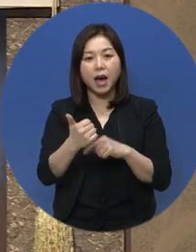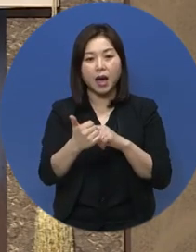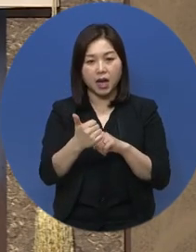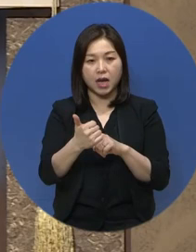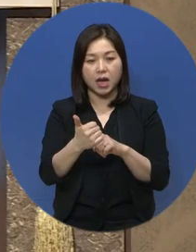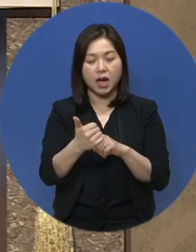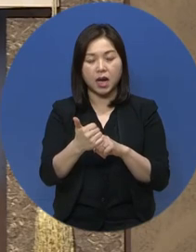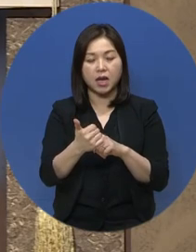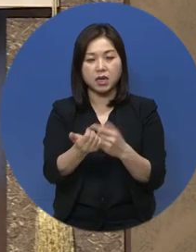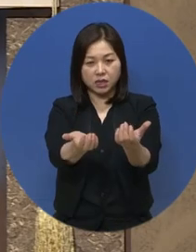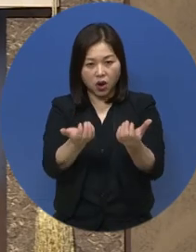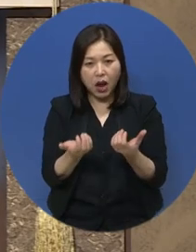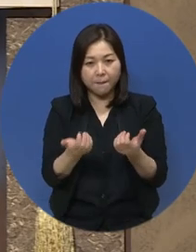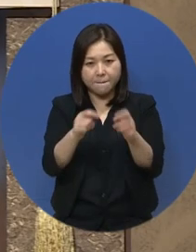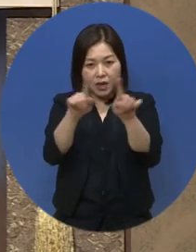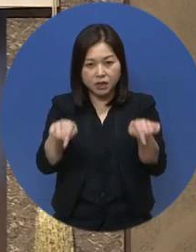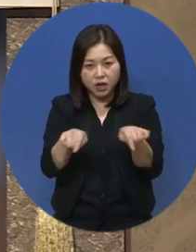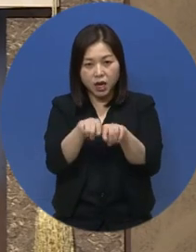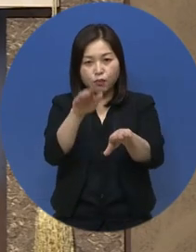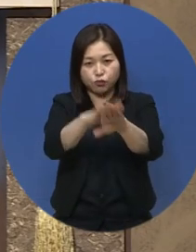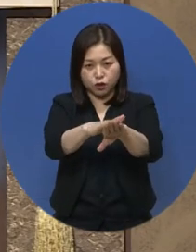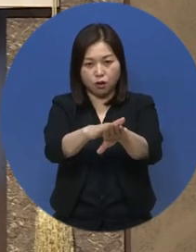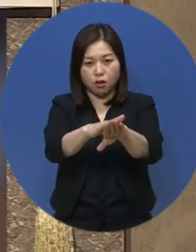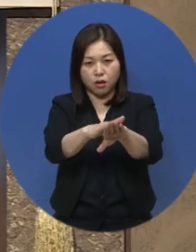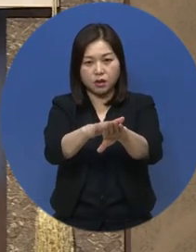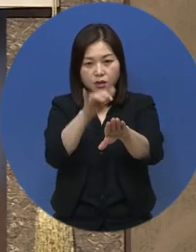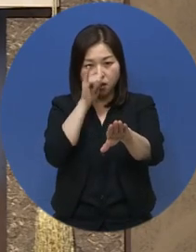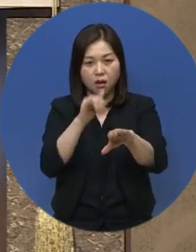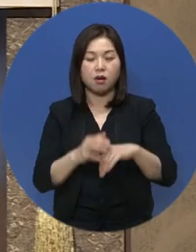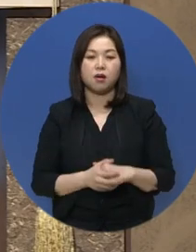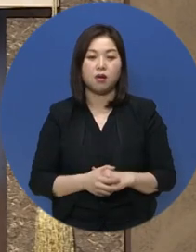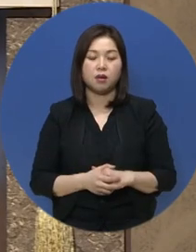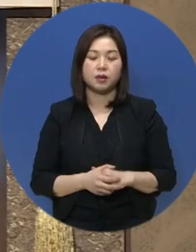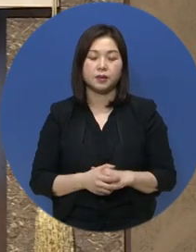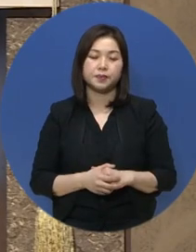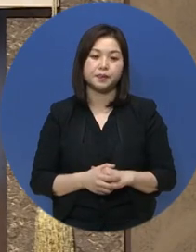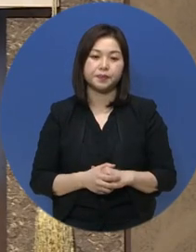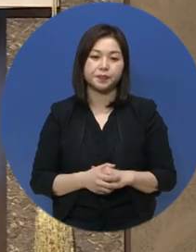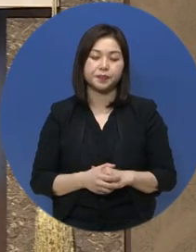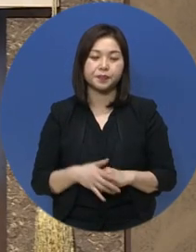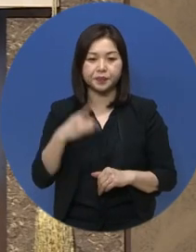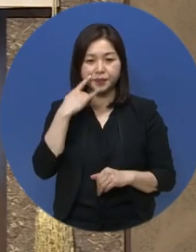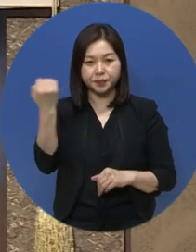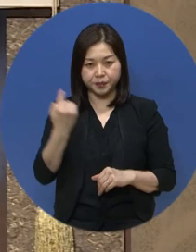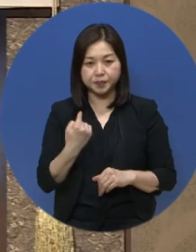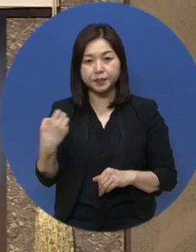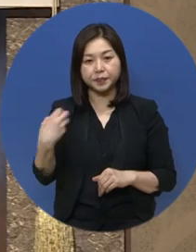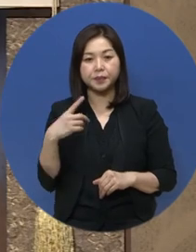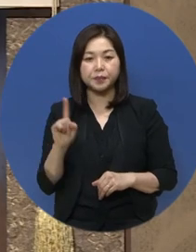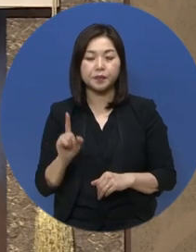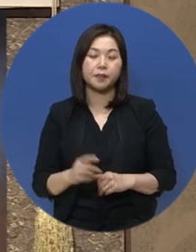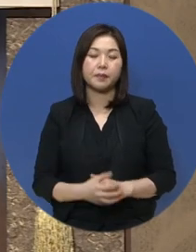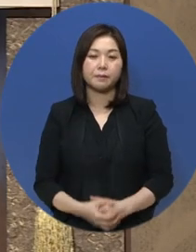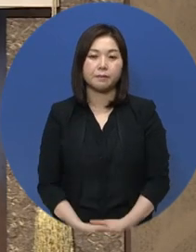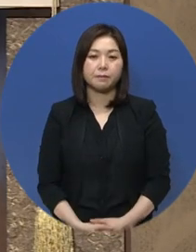서랍에 이렇게 붙여 나갔던 거죠. 이 어머니가 오셔서 이 말씀을 하셨어요.